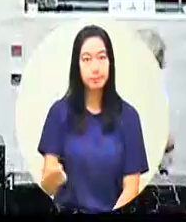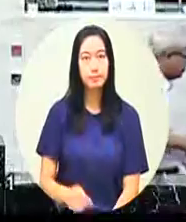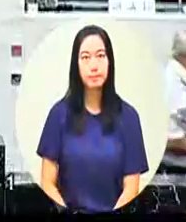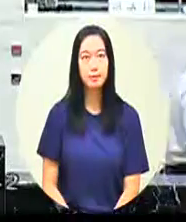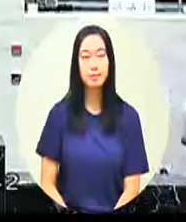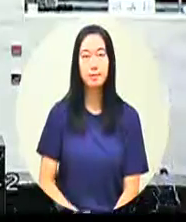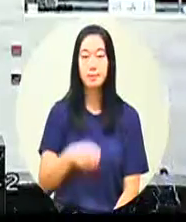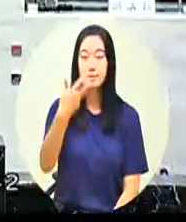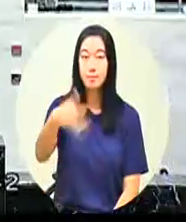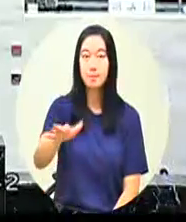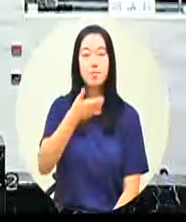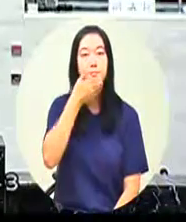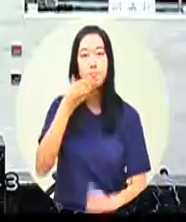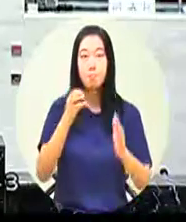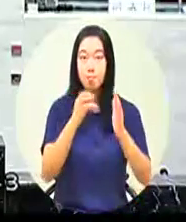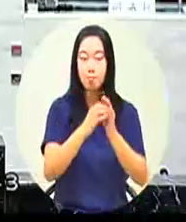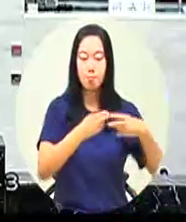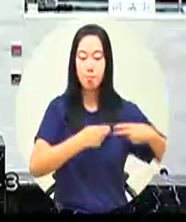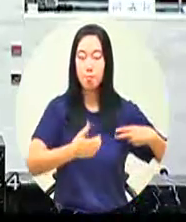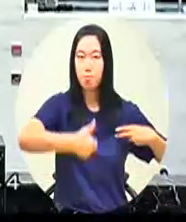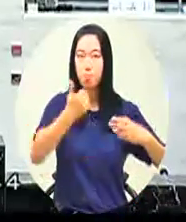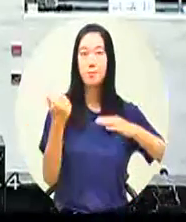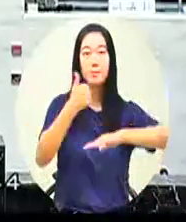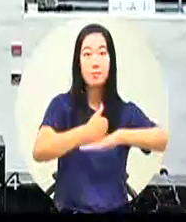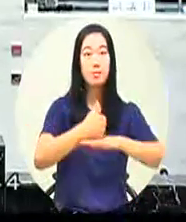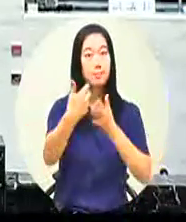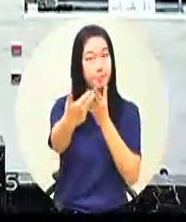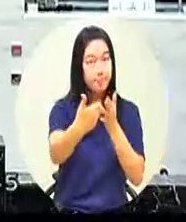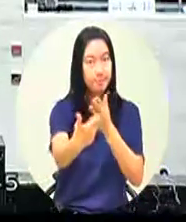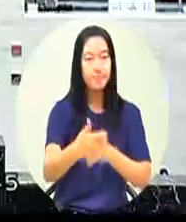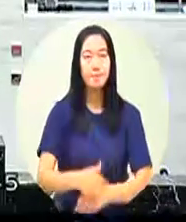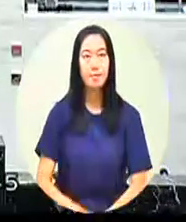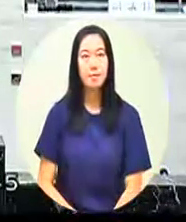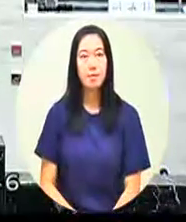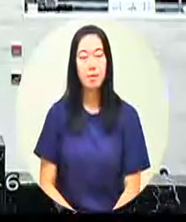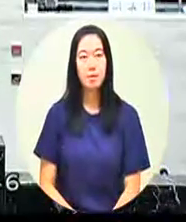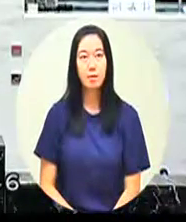请水利局蔡局长哈业务报告以及那个介绍主管。